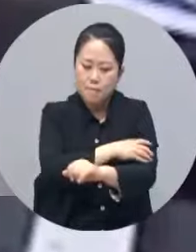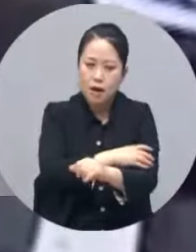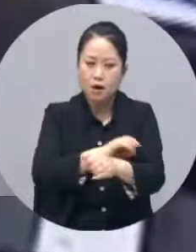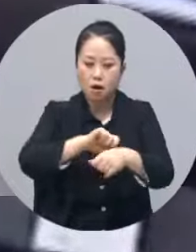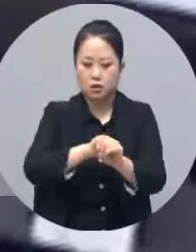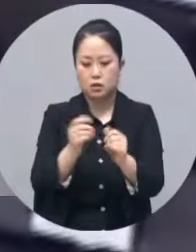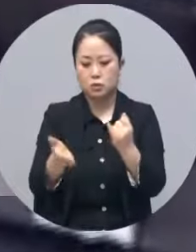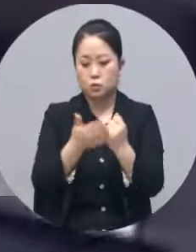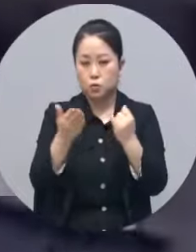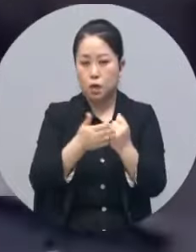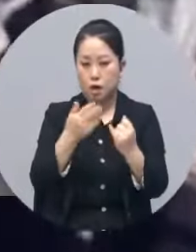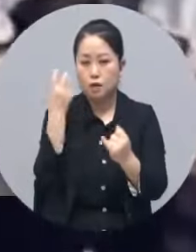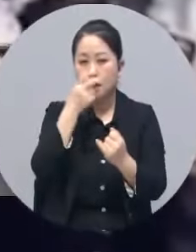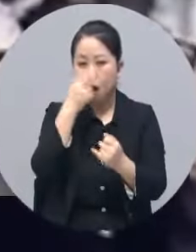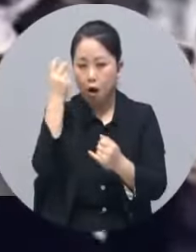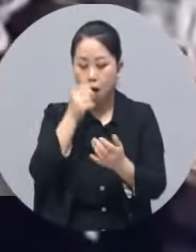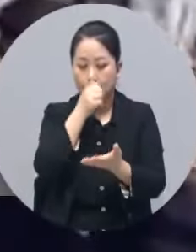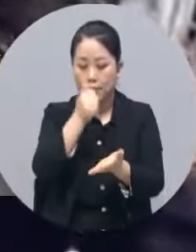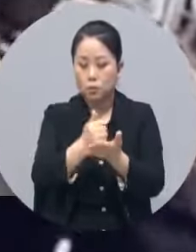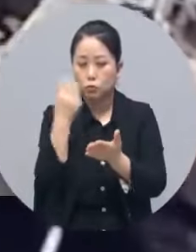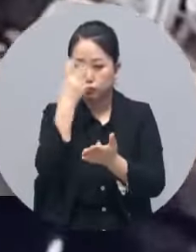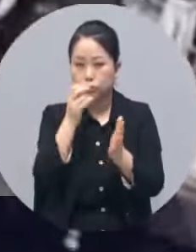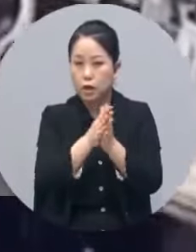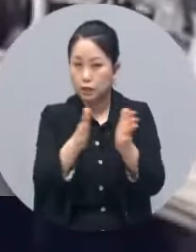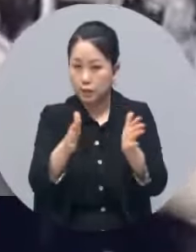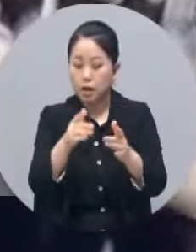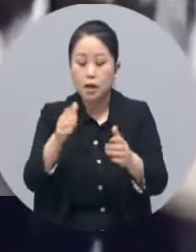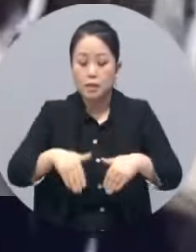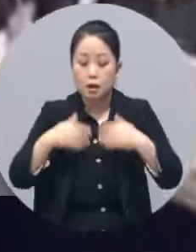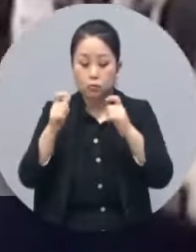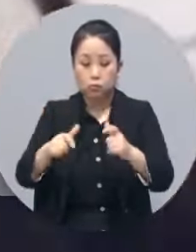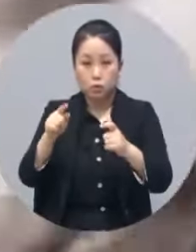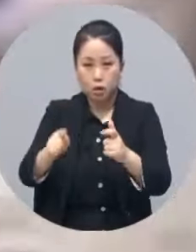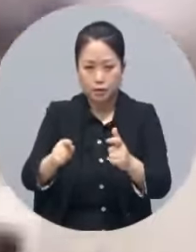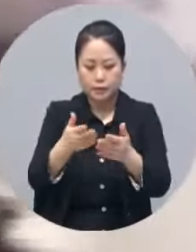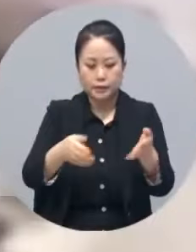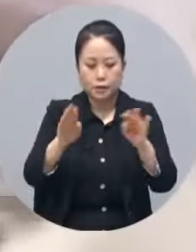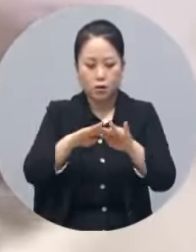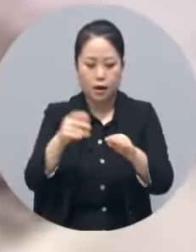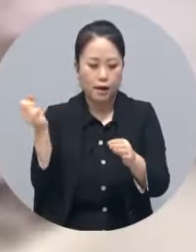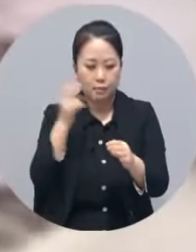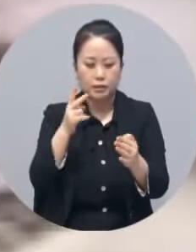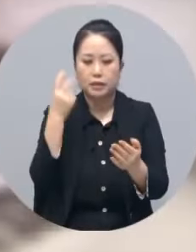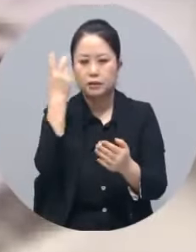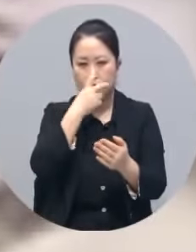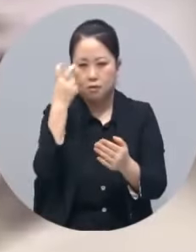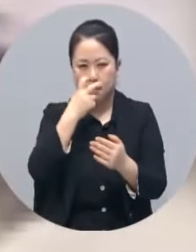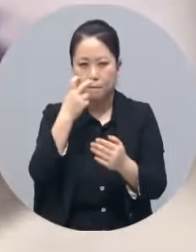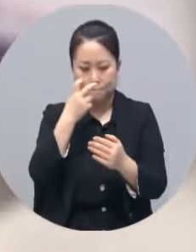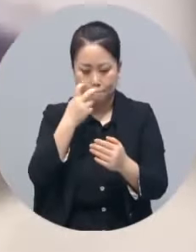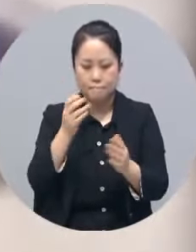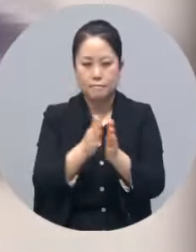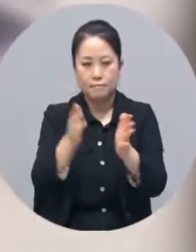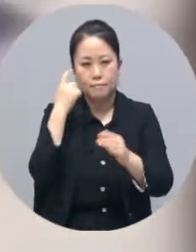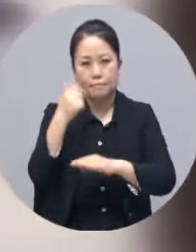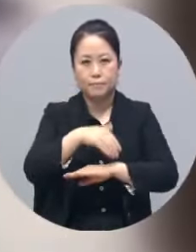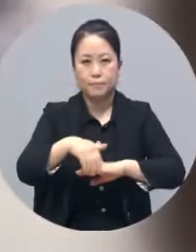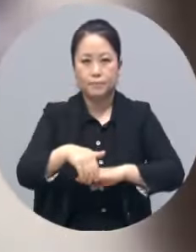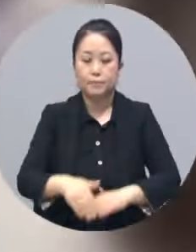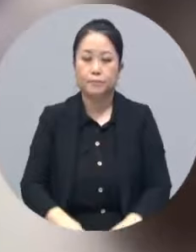강제추행 혐의로 수사에 착수했고 남구청은 시설에 대한 긴급 점검에 나설 예정입니다. MBC 뉴스 조민입니다.